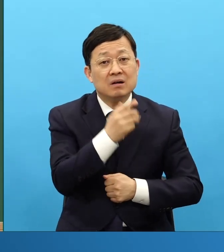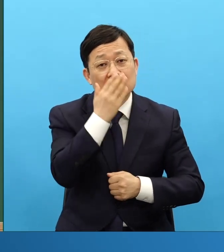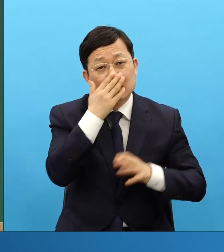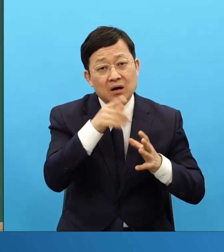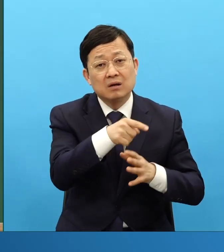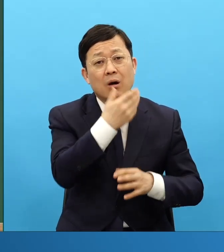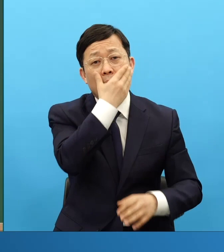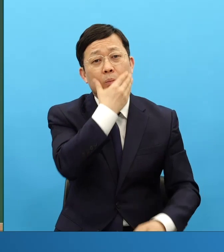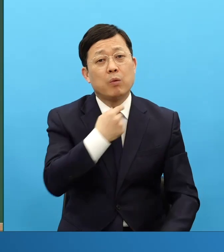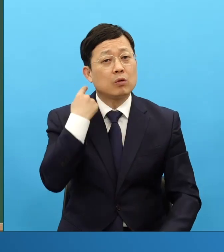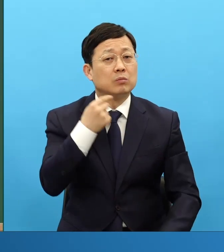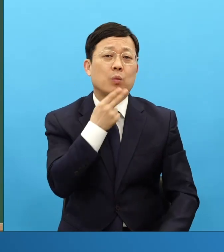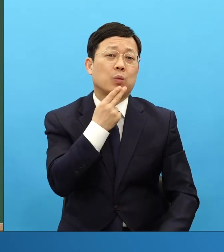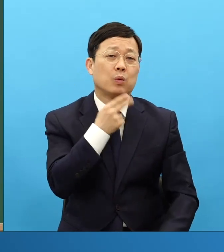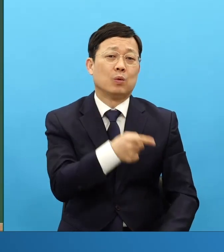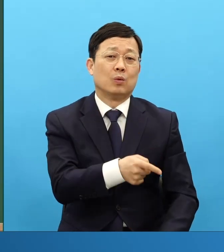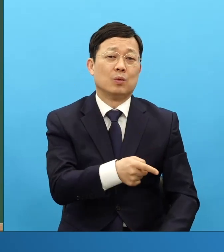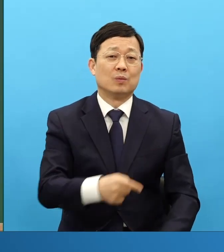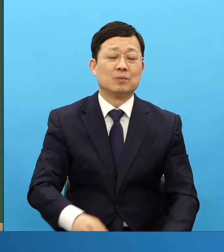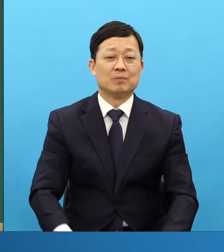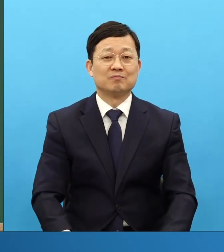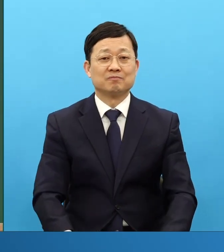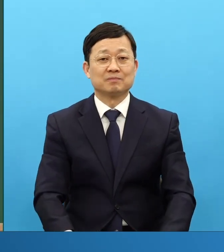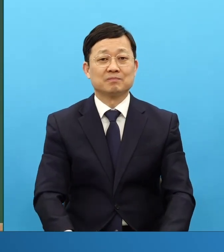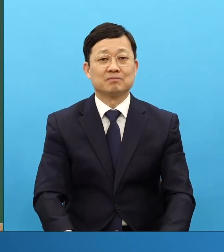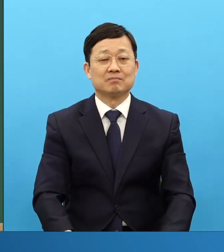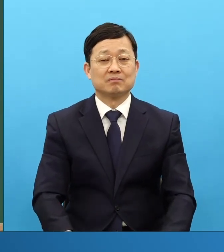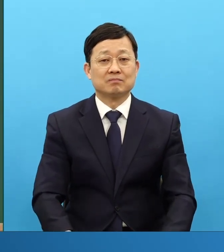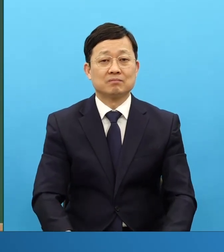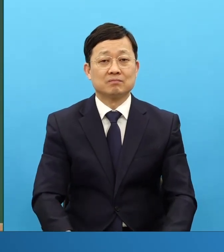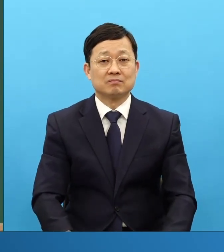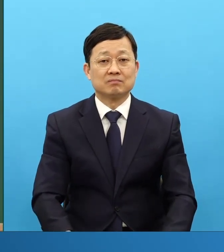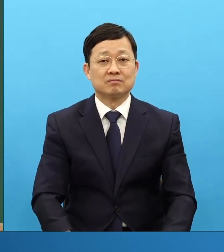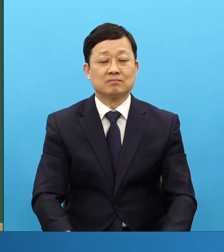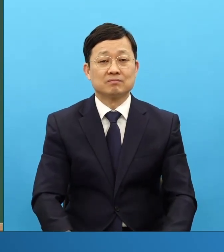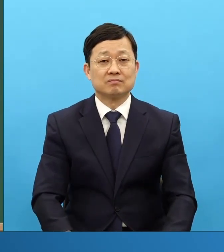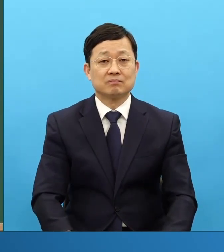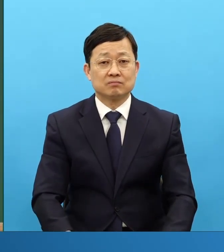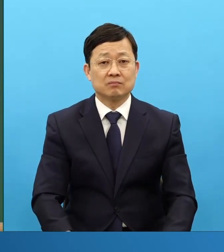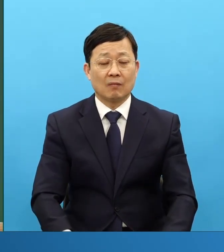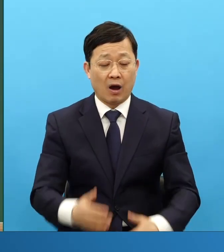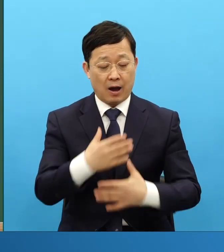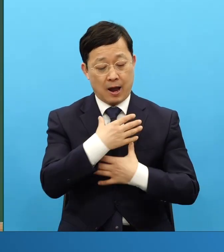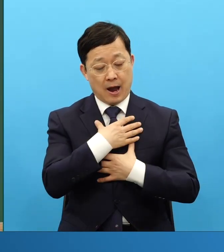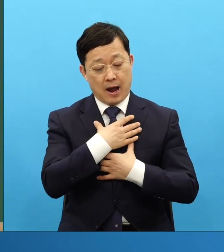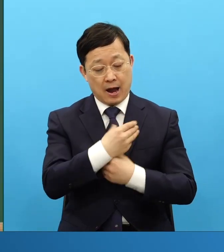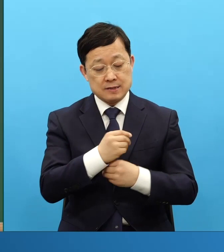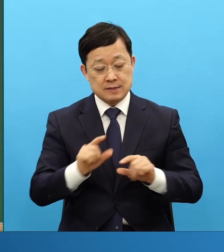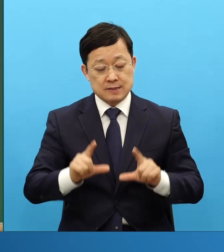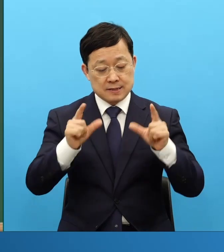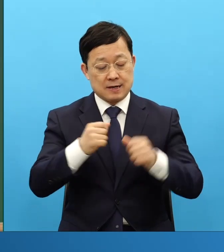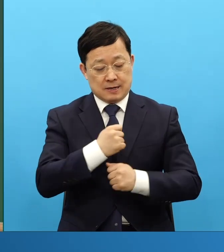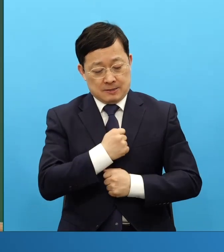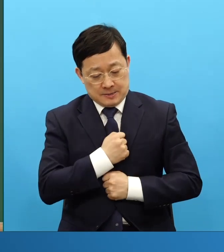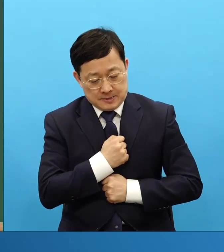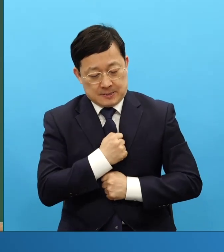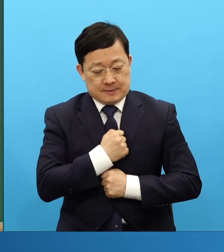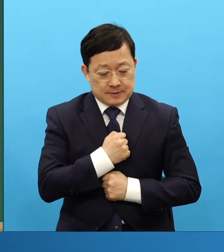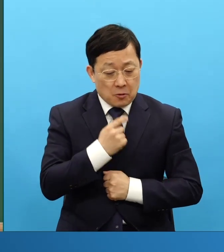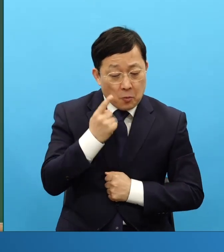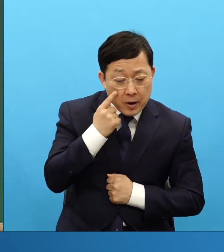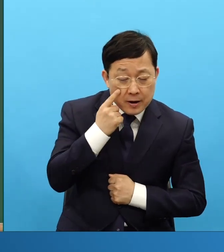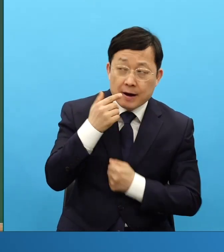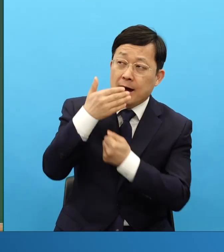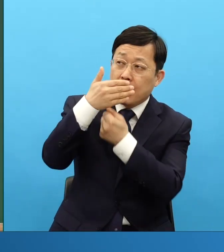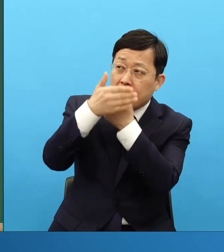that did not make any sense and waste their lives with that. 물론 이제 그 사람들 물어보면 뜻은 좋습니다. 왜냐 하나님 잘 믿어야 되니까. Then, of course, if you listen to what they're saying, their intentions are